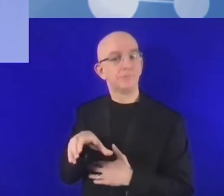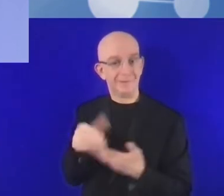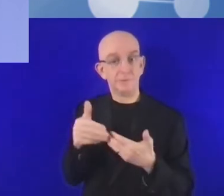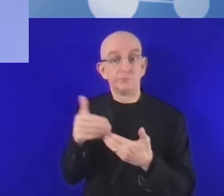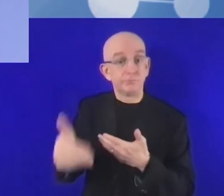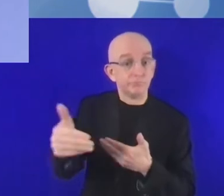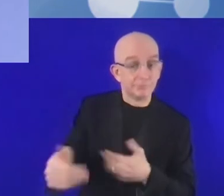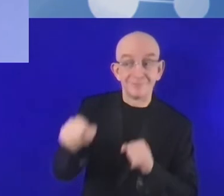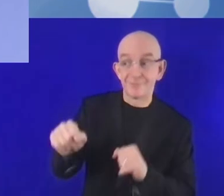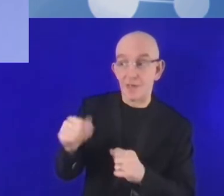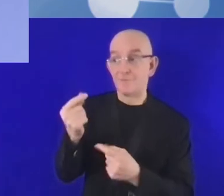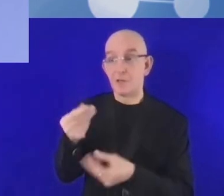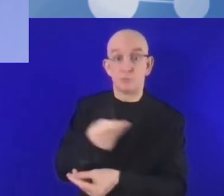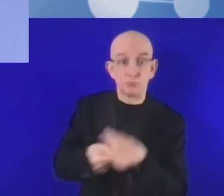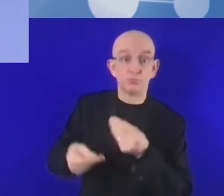资金的支持，